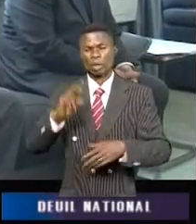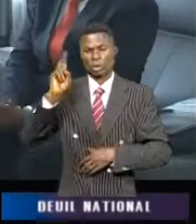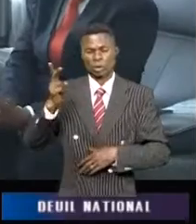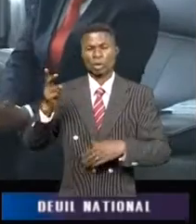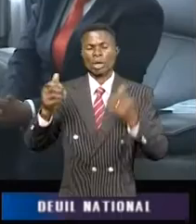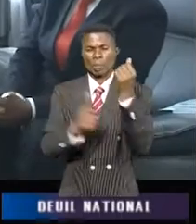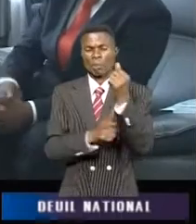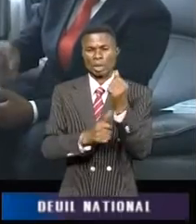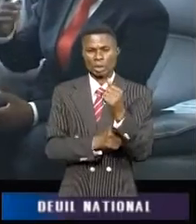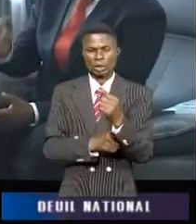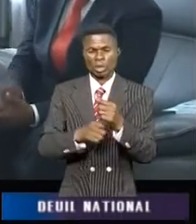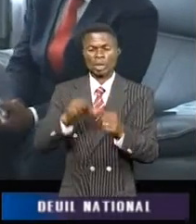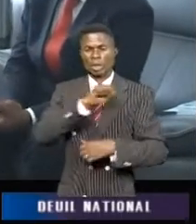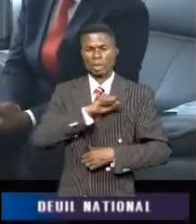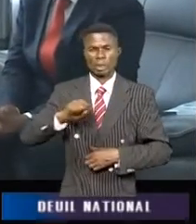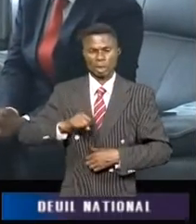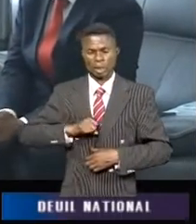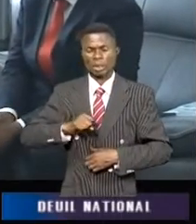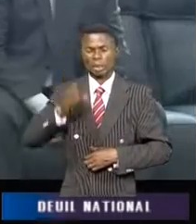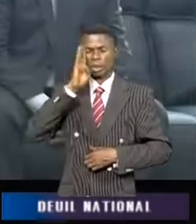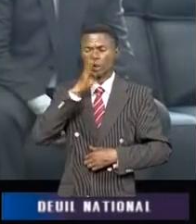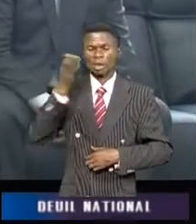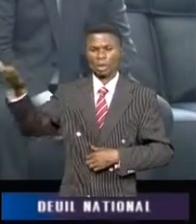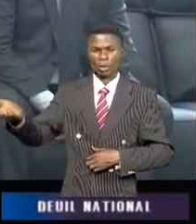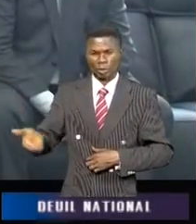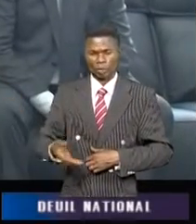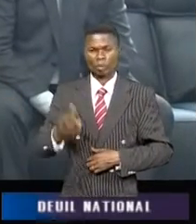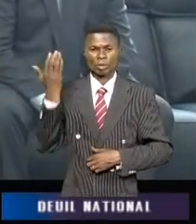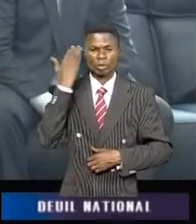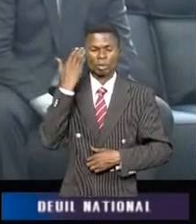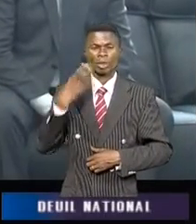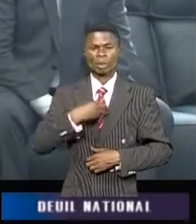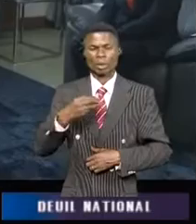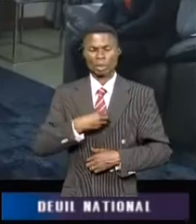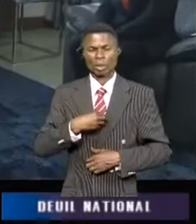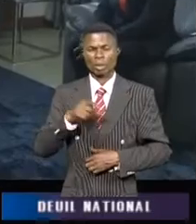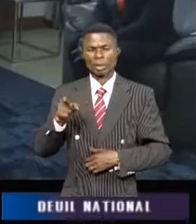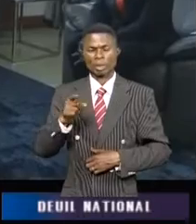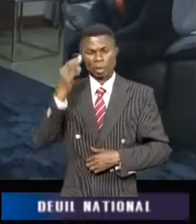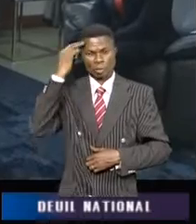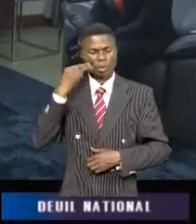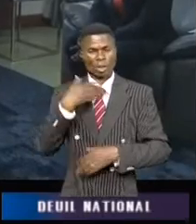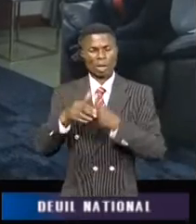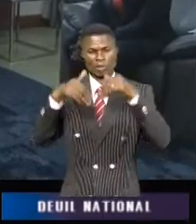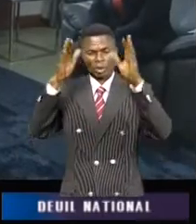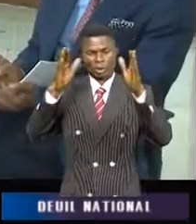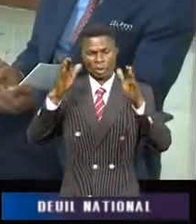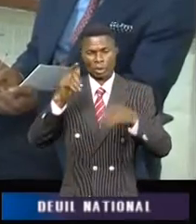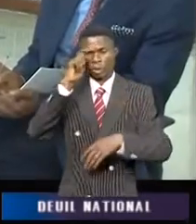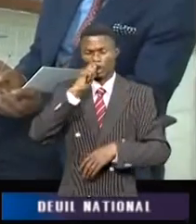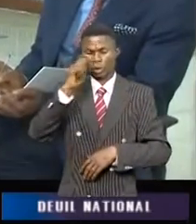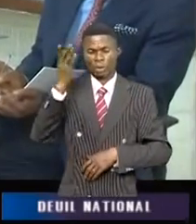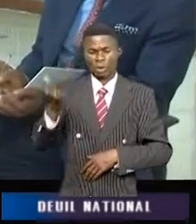personnalité reçue par le président de la Chambre haute du Parlement congolais, c'est M. Othmane Gerandi, ministre des Affaires étrangères